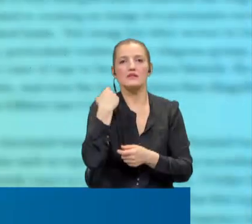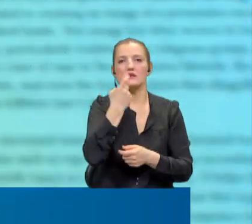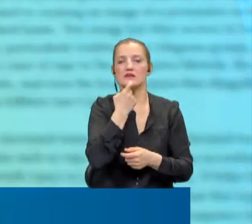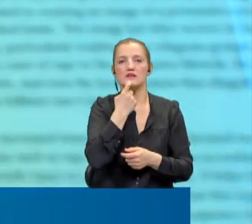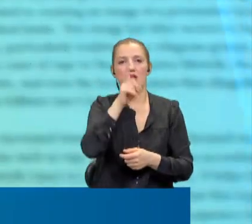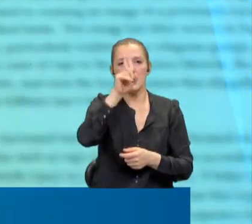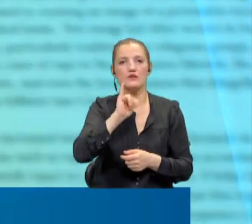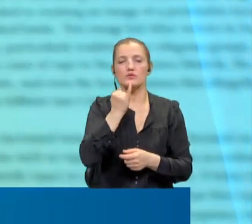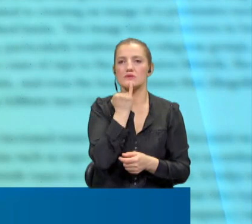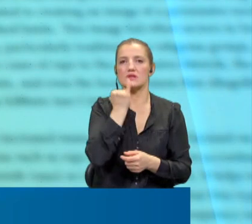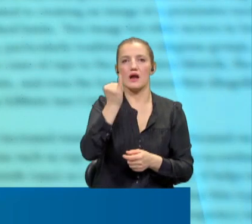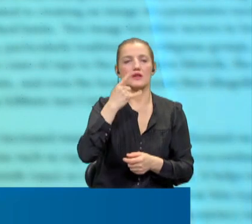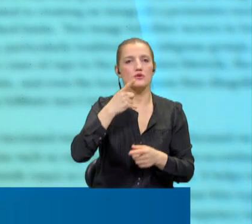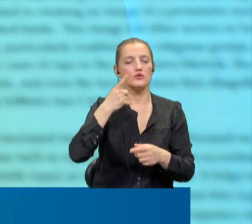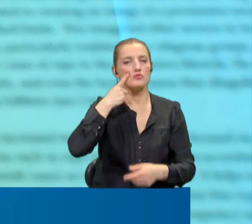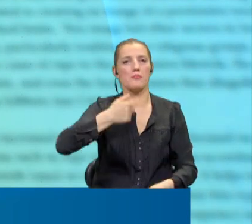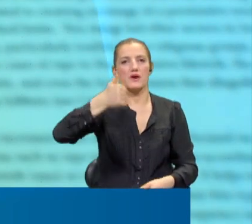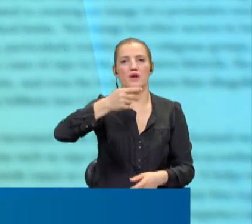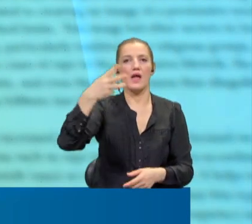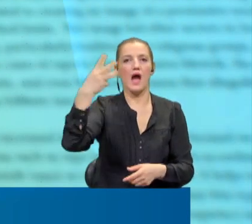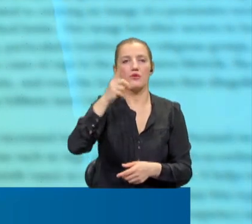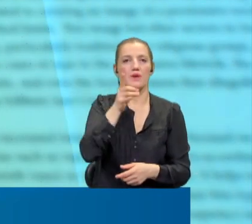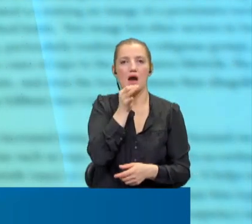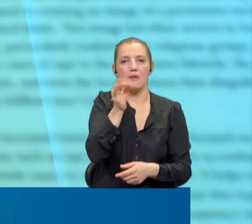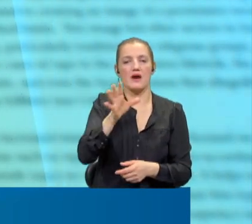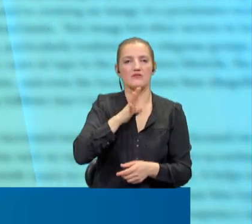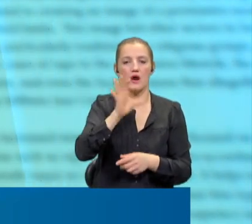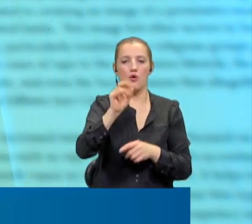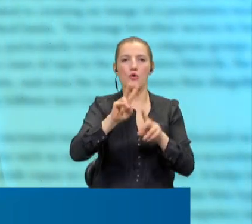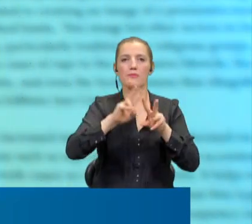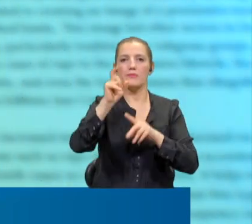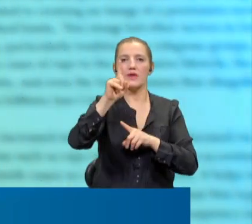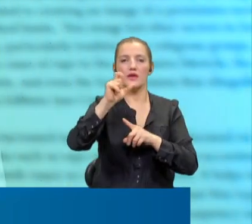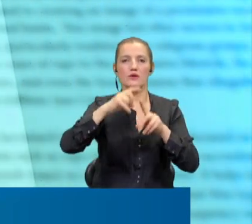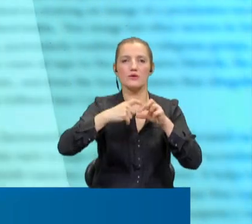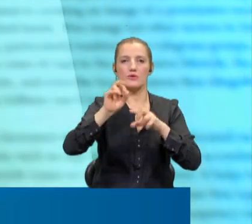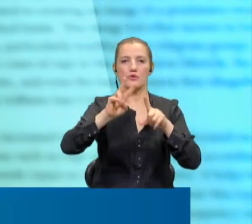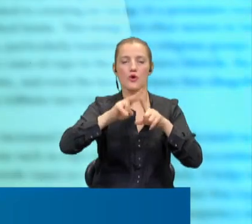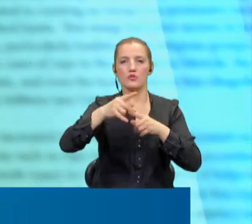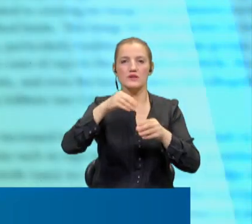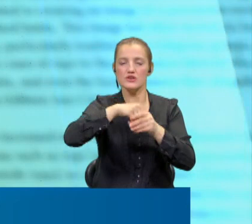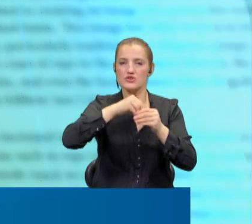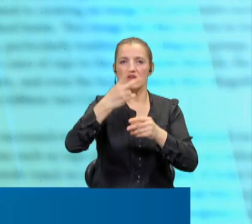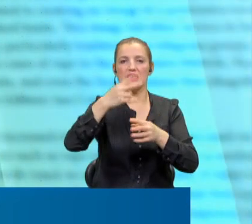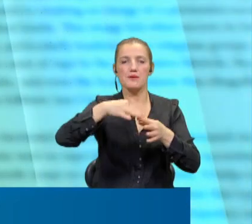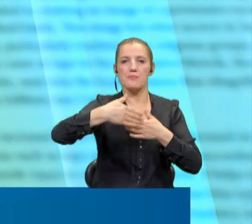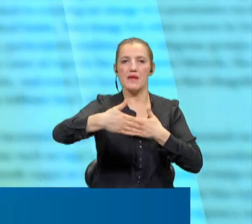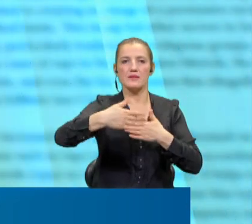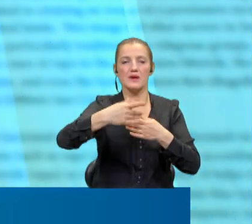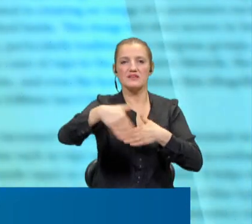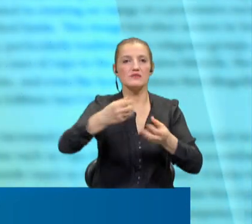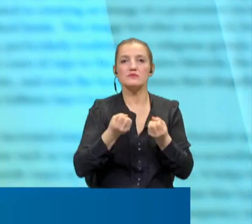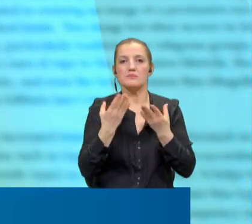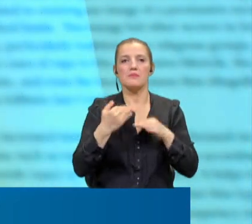ilk gününde ziyaret etti Cumhurbaşkanı Erdoğan'la ilgili bir haber var omicron için iki metre mesafe bile yetersiz Sağlık Bakanlığı